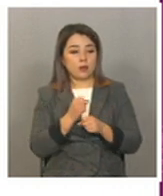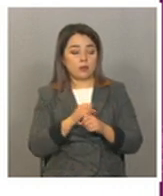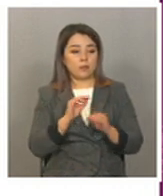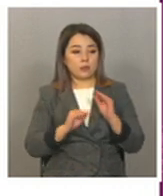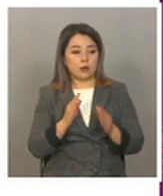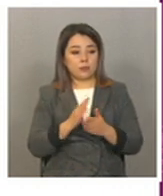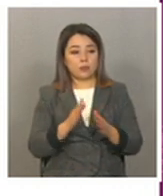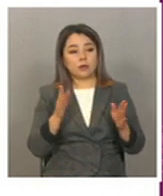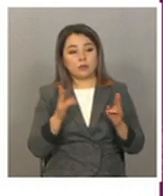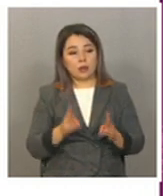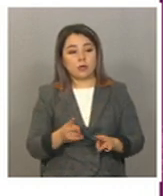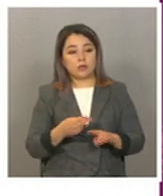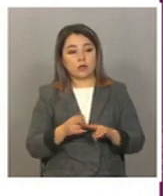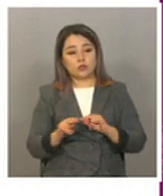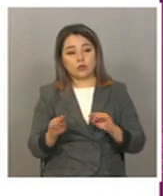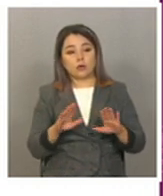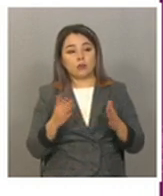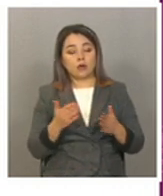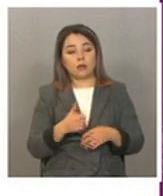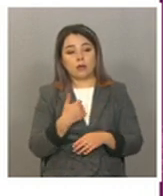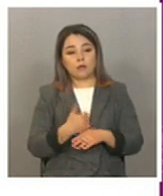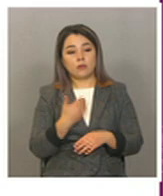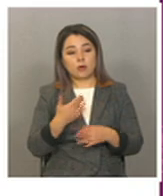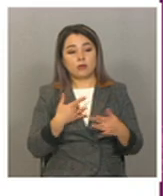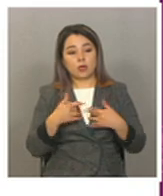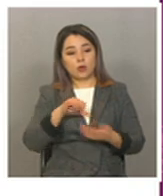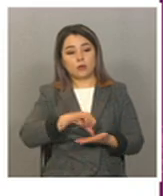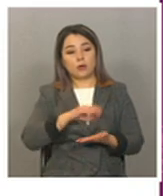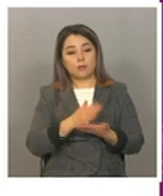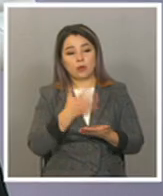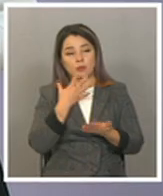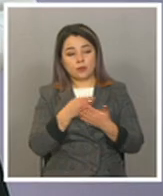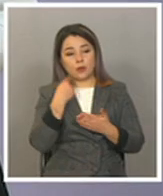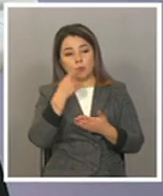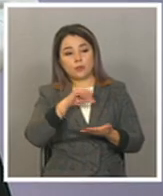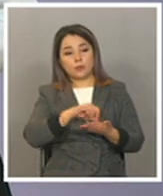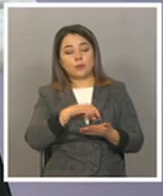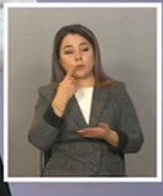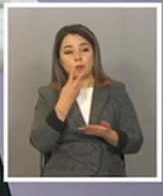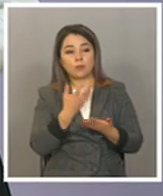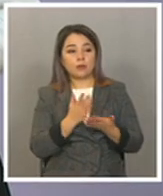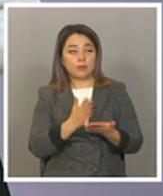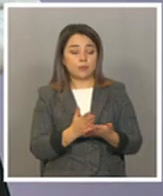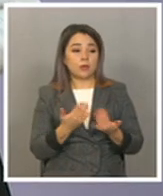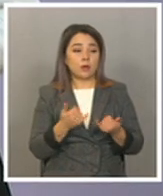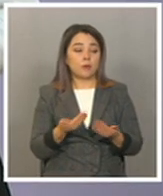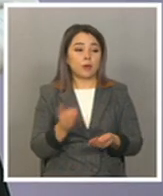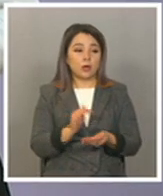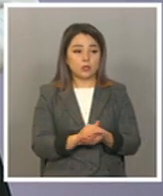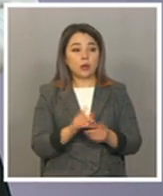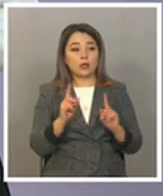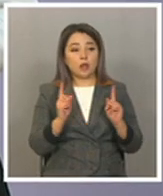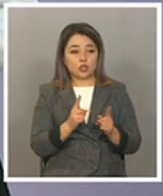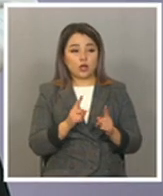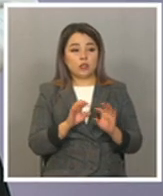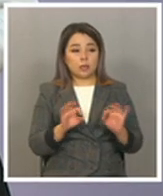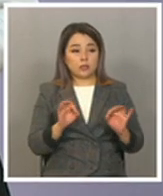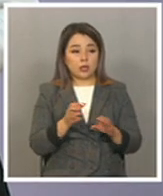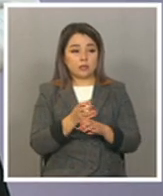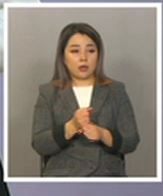судьбы главных героев также являются ее выражением. Ребята, познакомимся с кратким содержанием